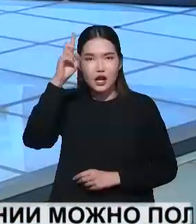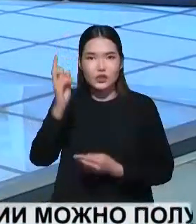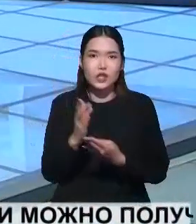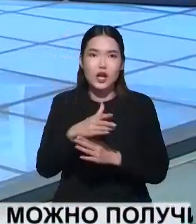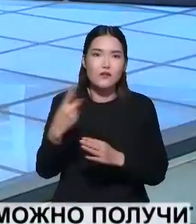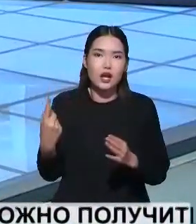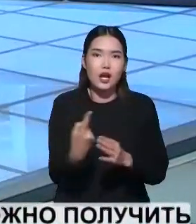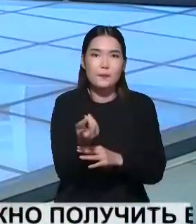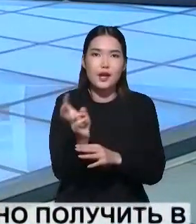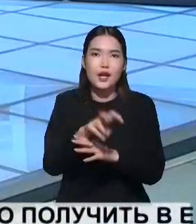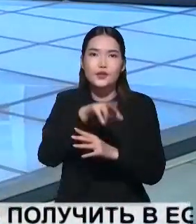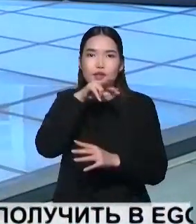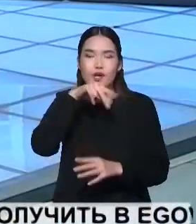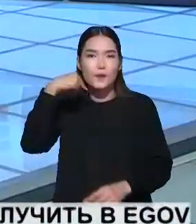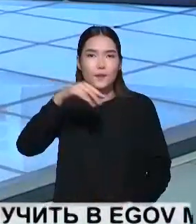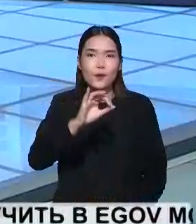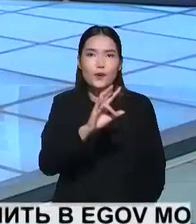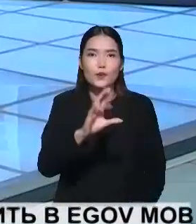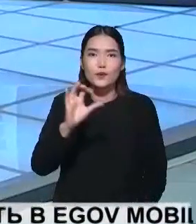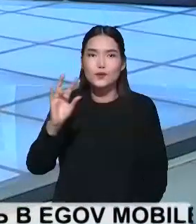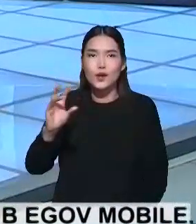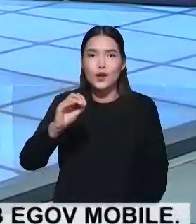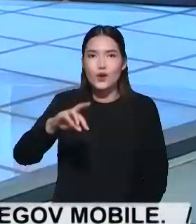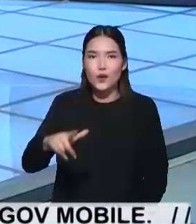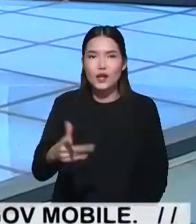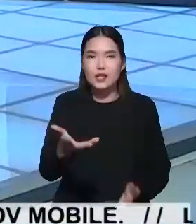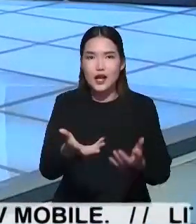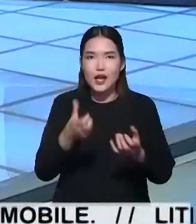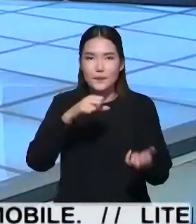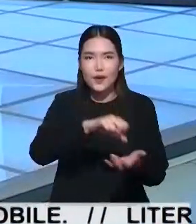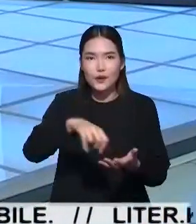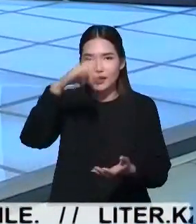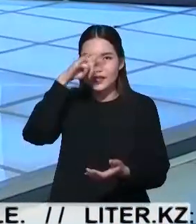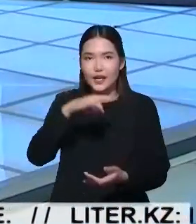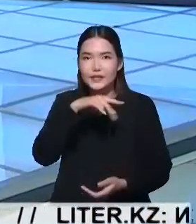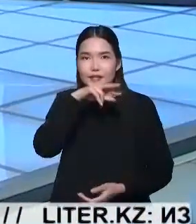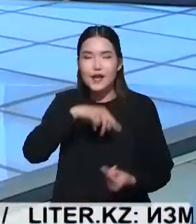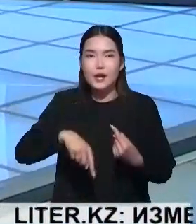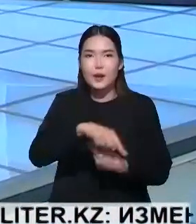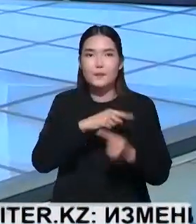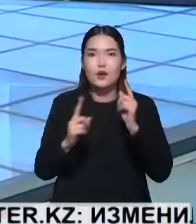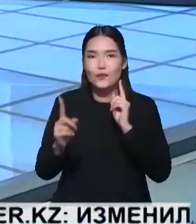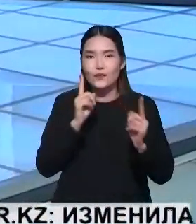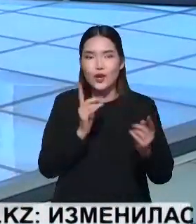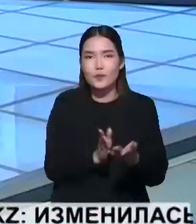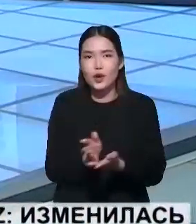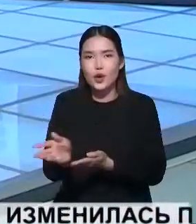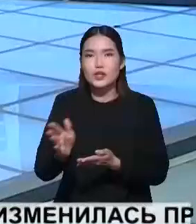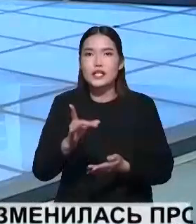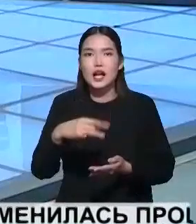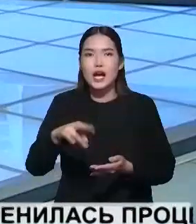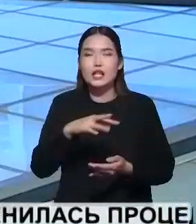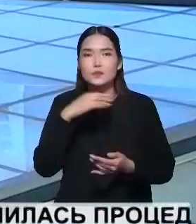визитом впервые прибыл корейский президент Юн Сок Ёль. Он принял участие в казахско-корейском бизнес-форуме. Стороны заключили